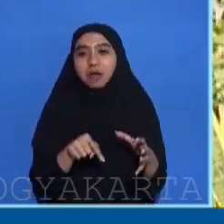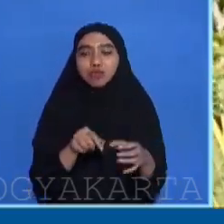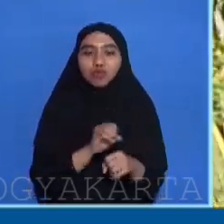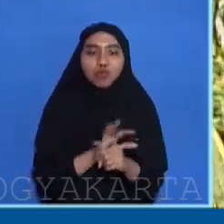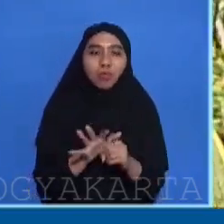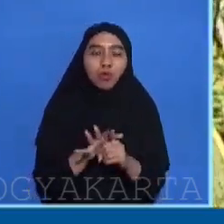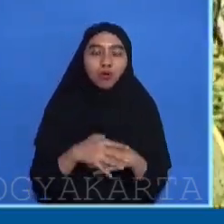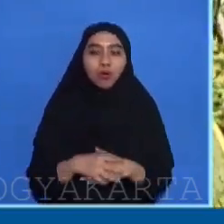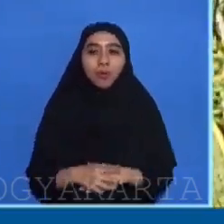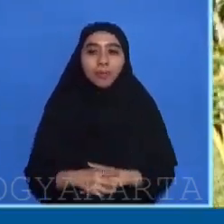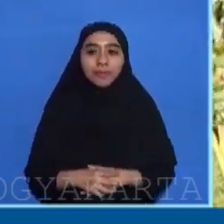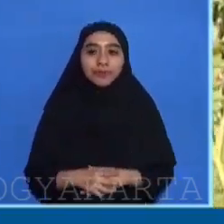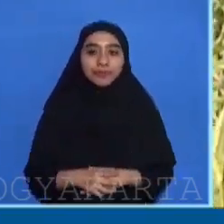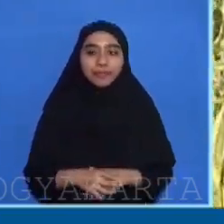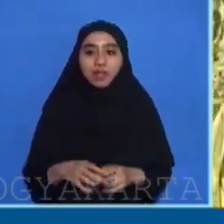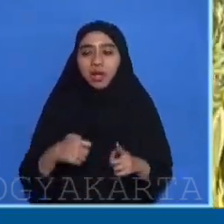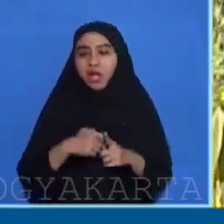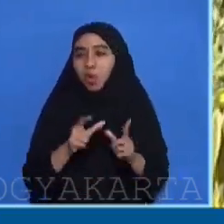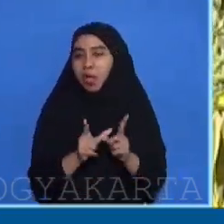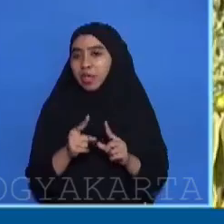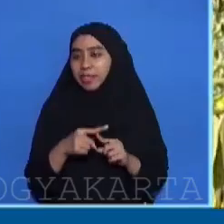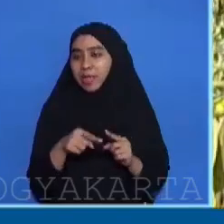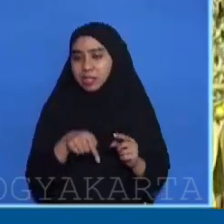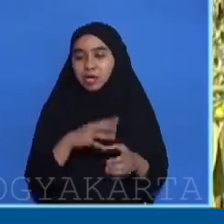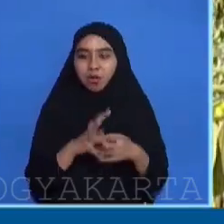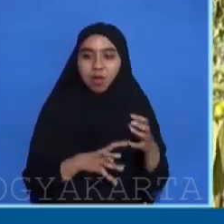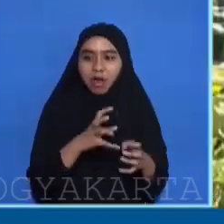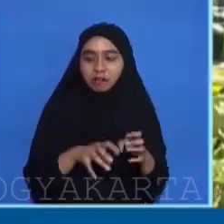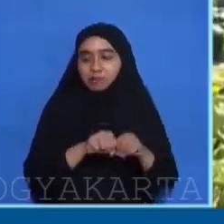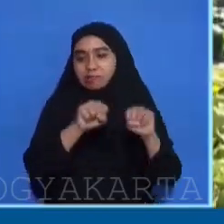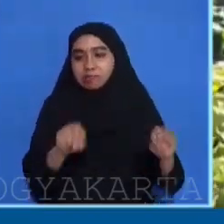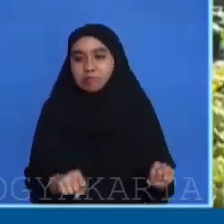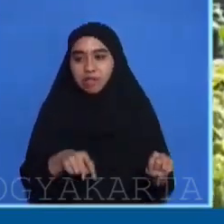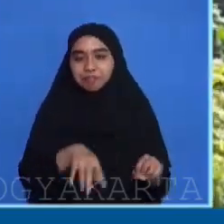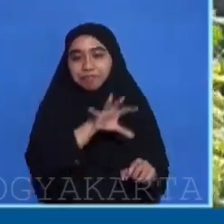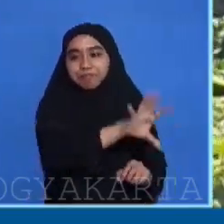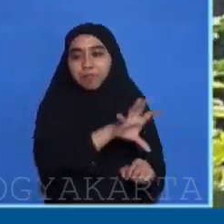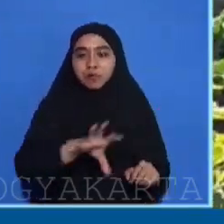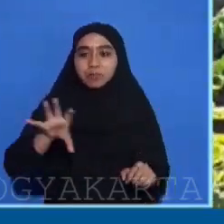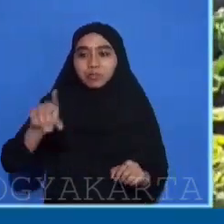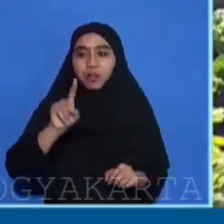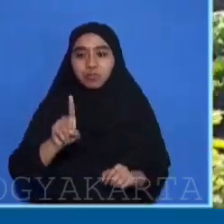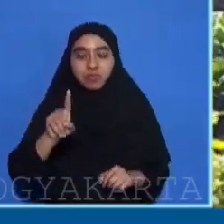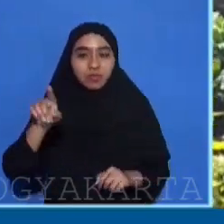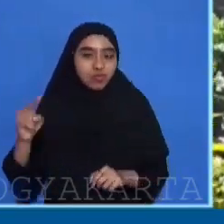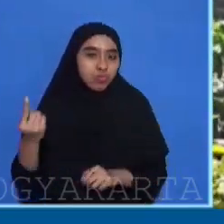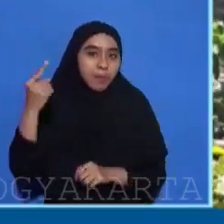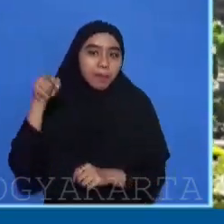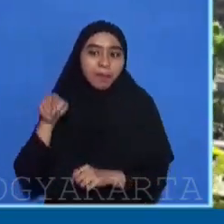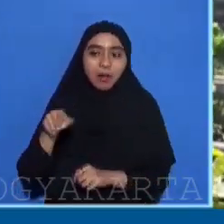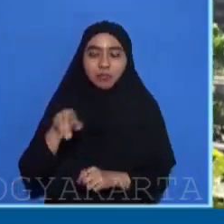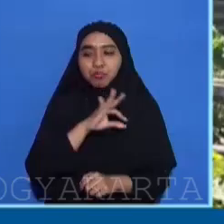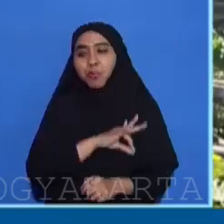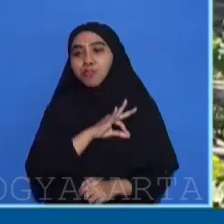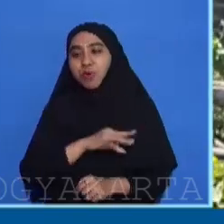Kulon Progo. KWT ingkang dipun kelola menika kanthi sistem demplot ing pundi wonten setunggaling lahan utami ingkang dipun